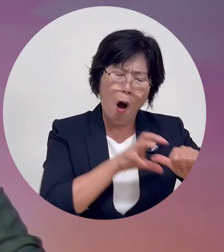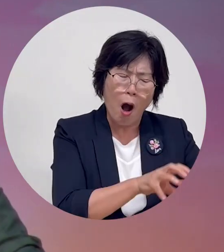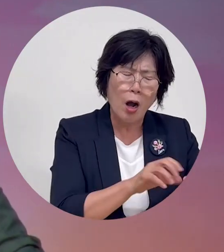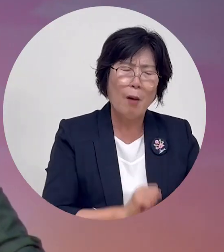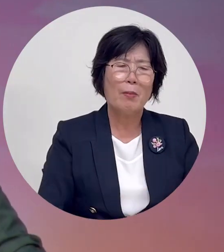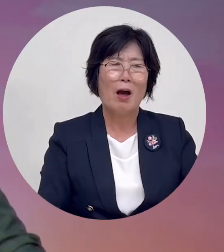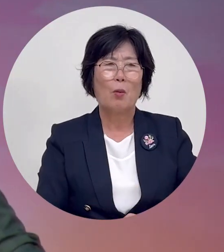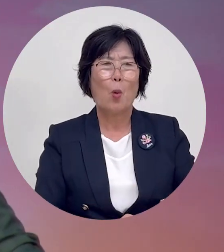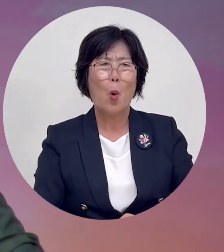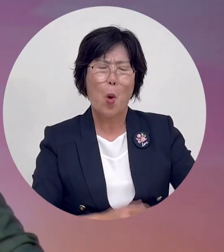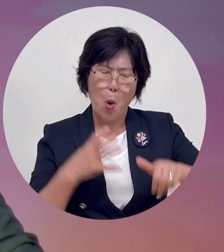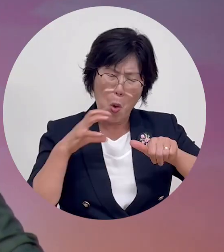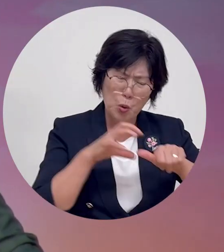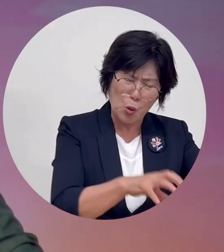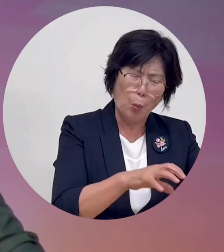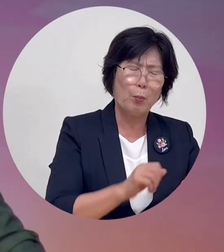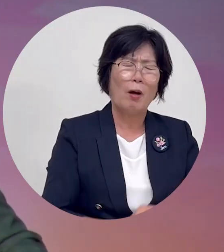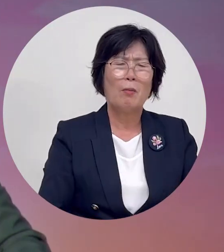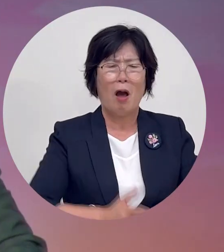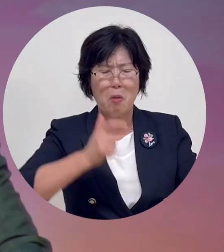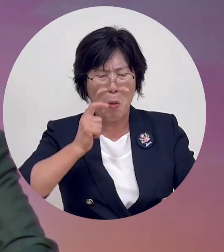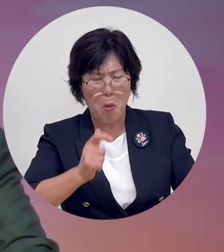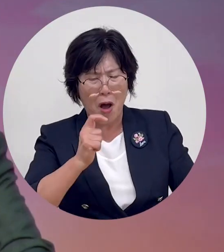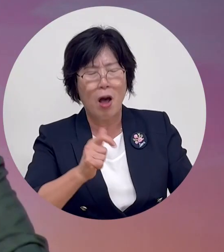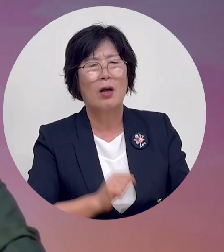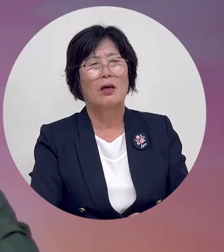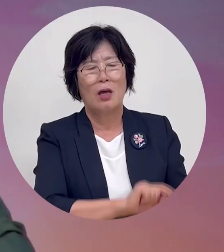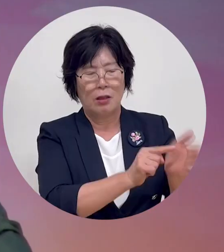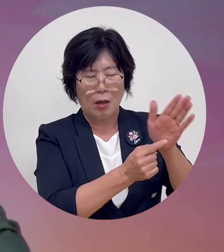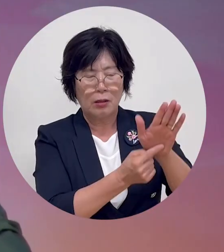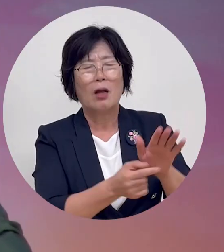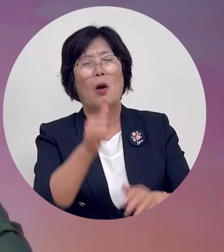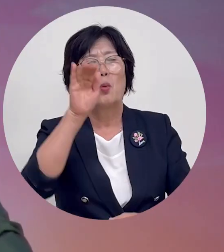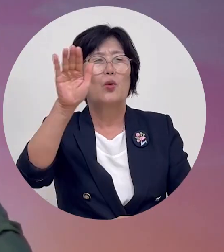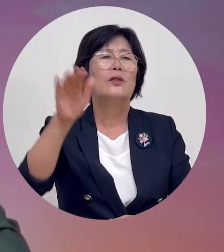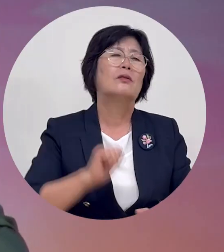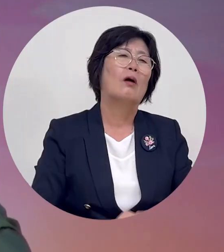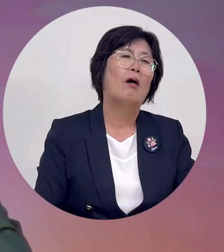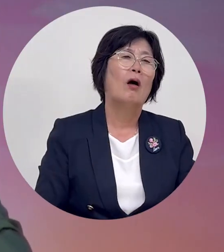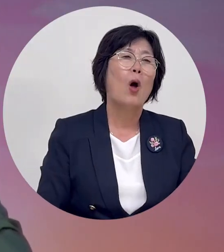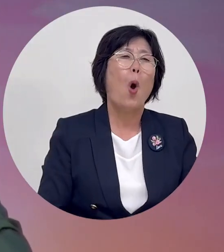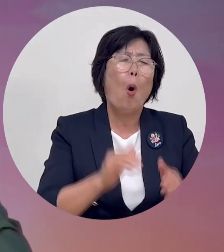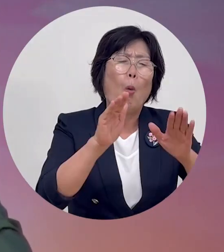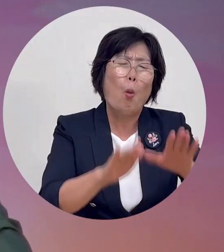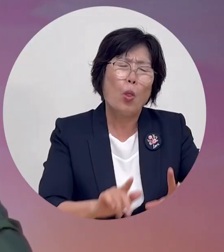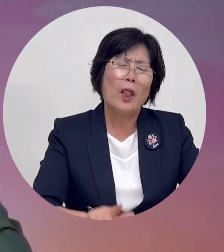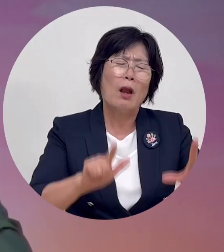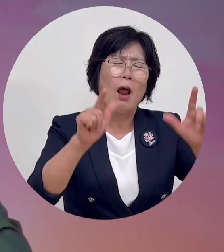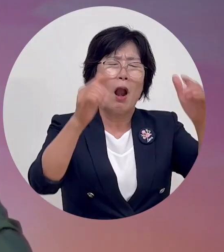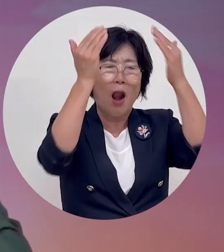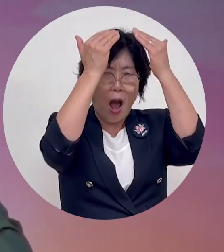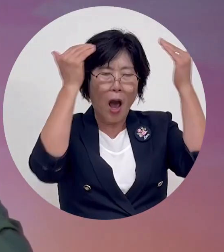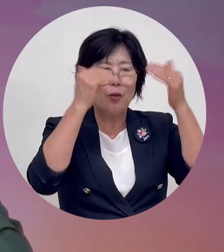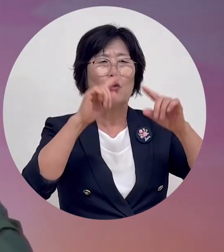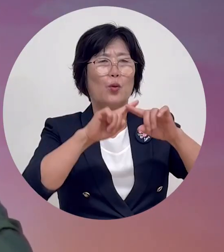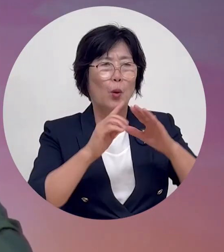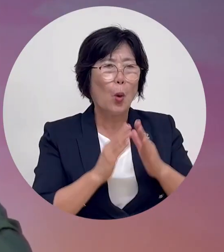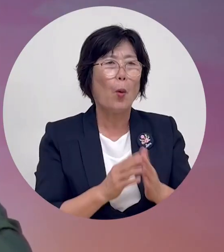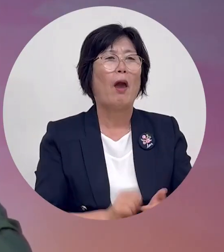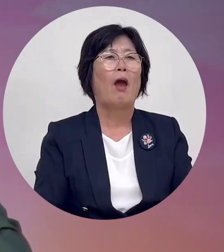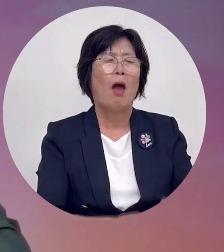하고 강요만 했다. 자, 이렇게 말씀드립니다. 오늘날 한국교회나